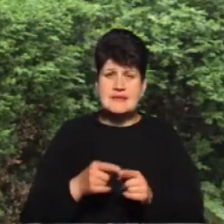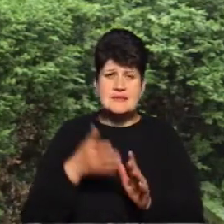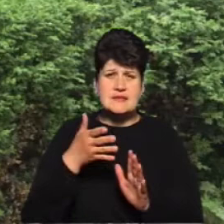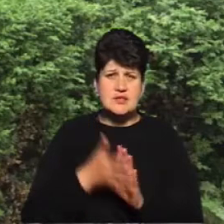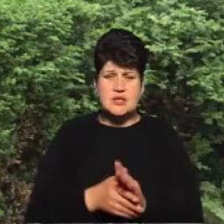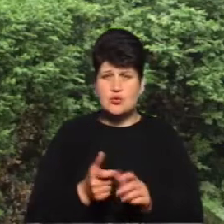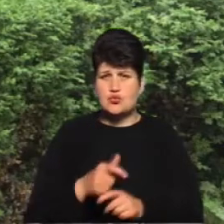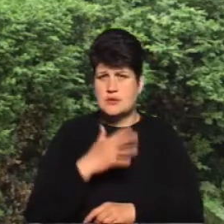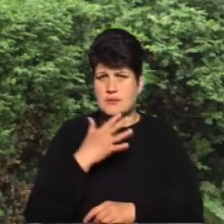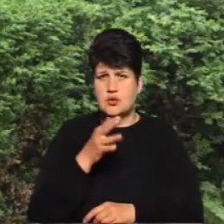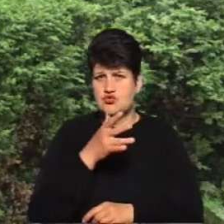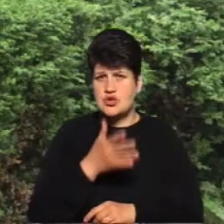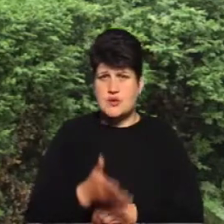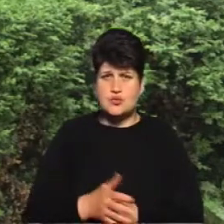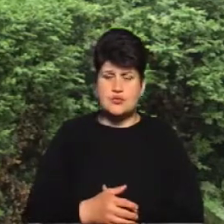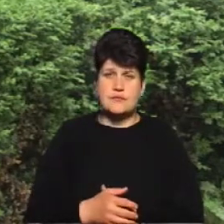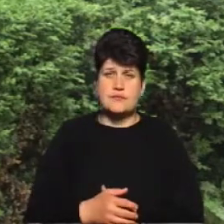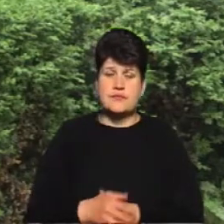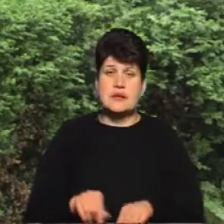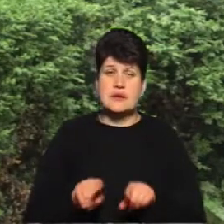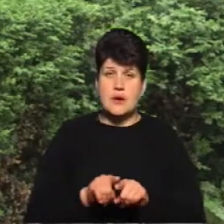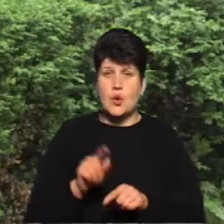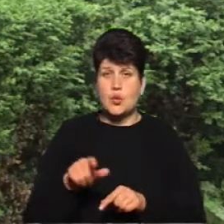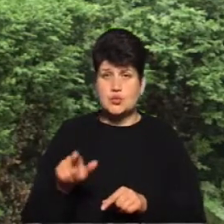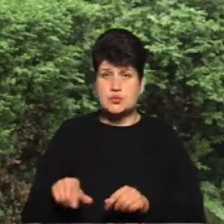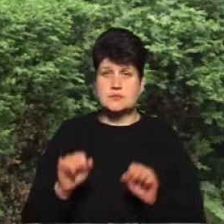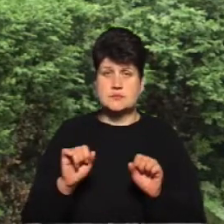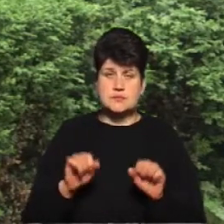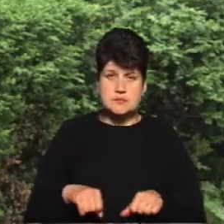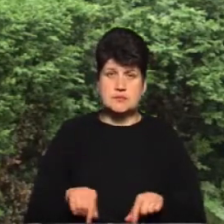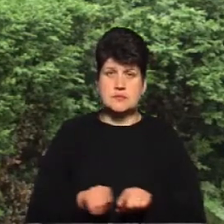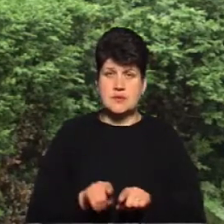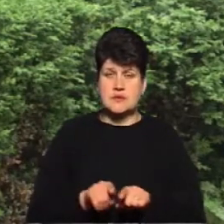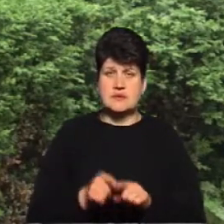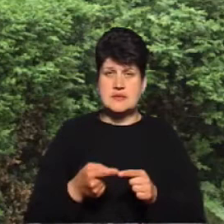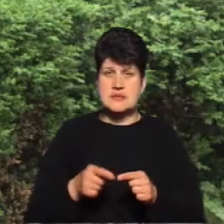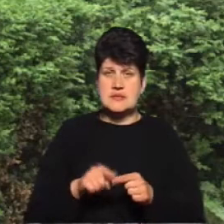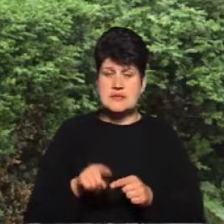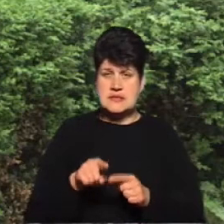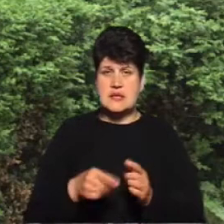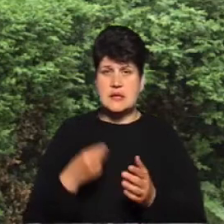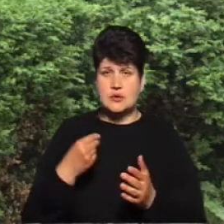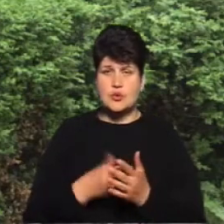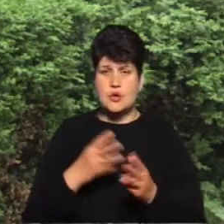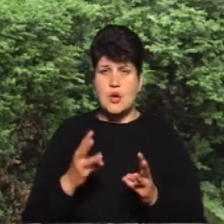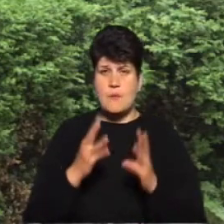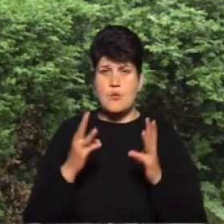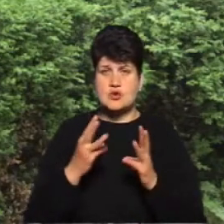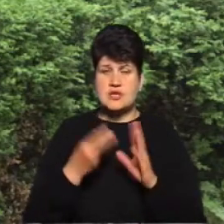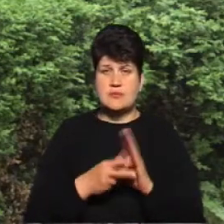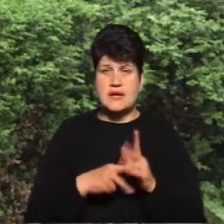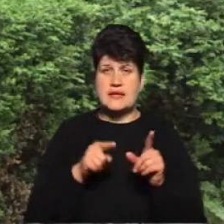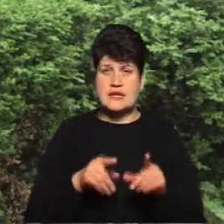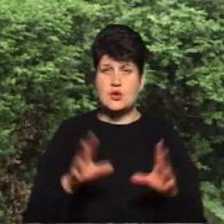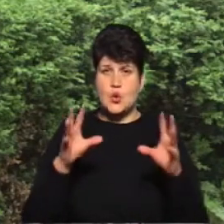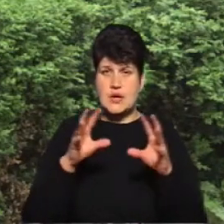часу. І також людського ресурсу, і, звичайно, що це дорогі пожежі в плані їхнього гасіння. Багато